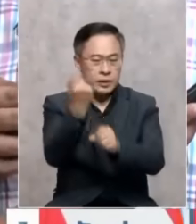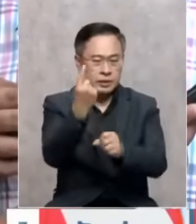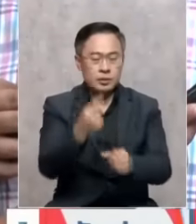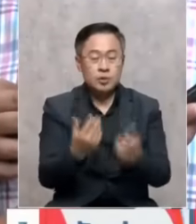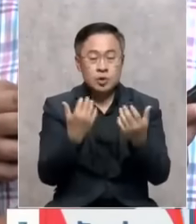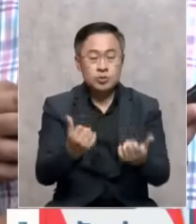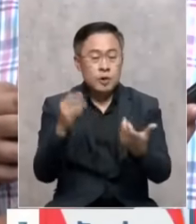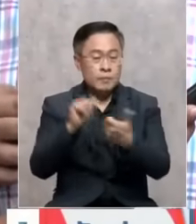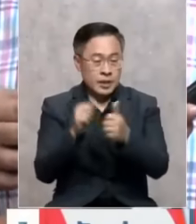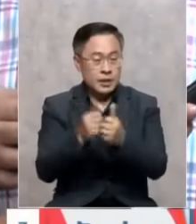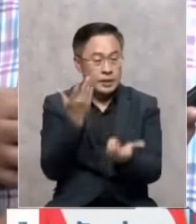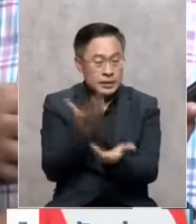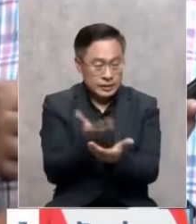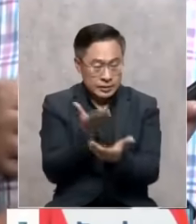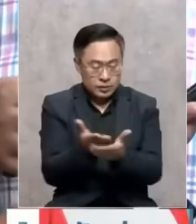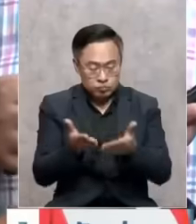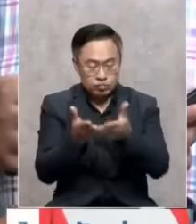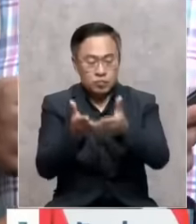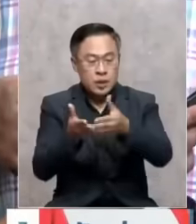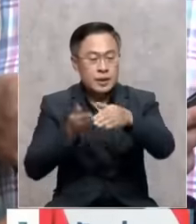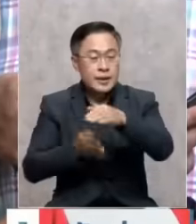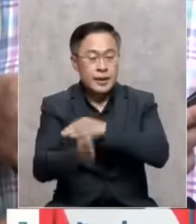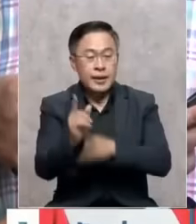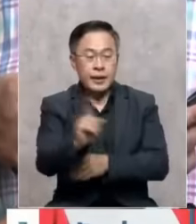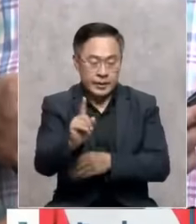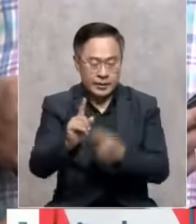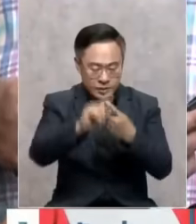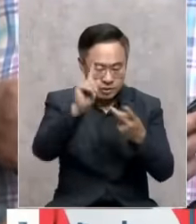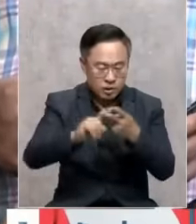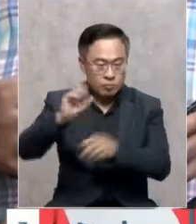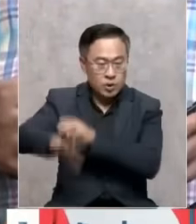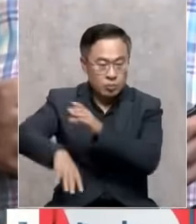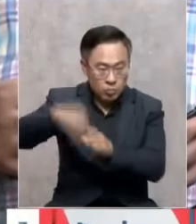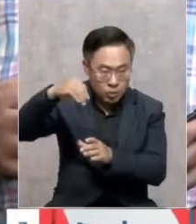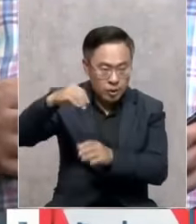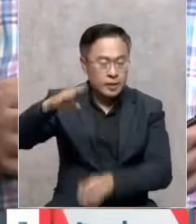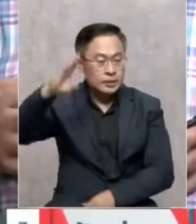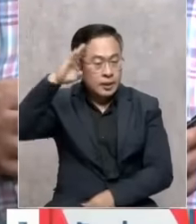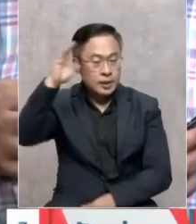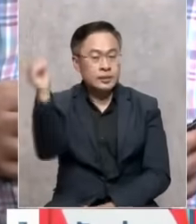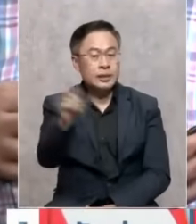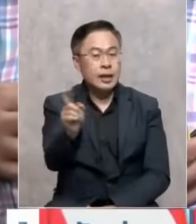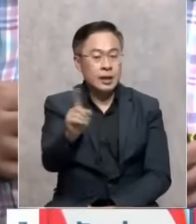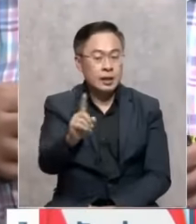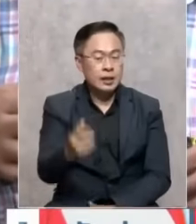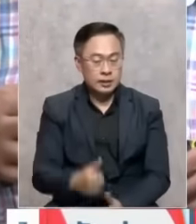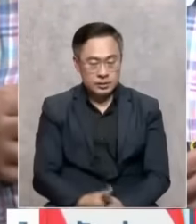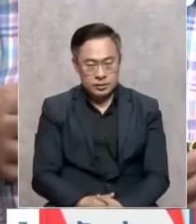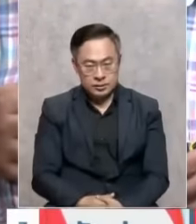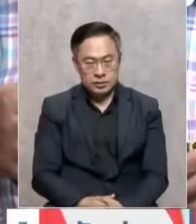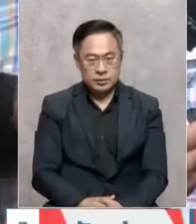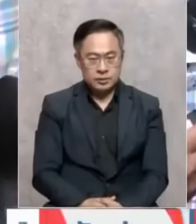เป็นเรื่องร้อนๆที่รัฐมนตรีสุทินต้องเข้ามาบริหารจัดการเดี๋ยวลองฟังเจ้าตัวครับว่ายังไงบ้